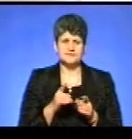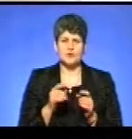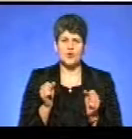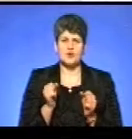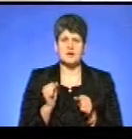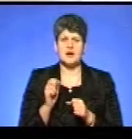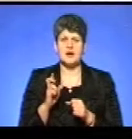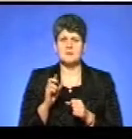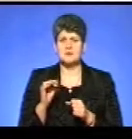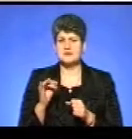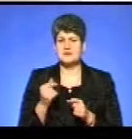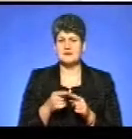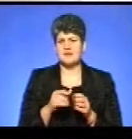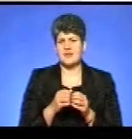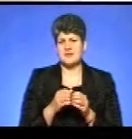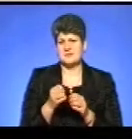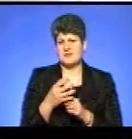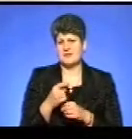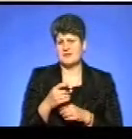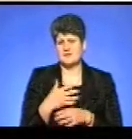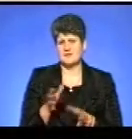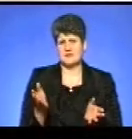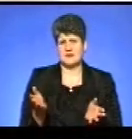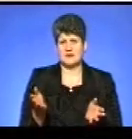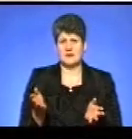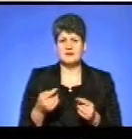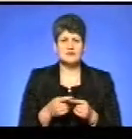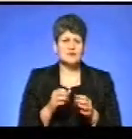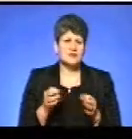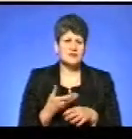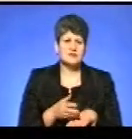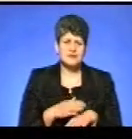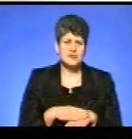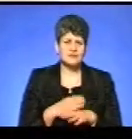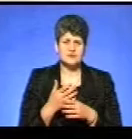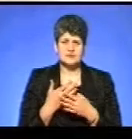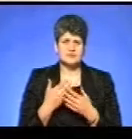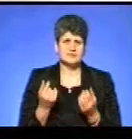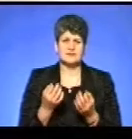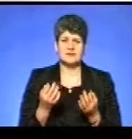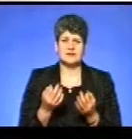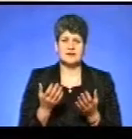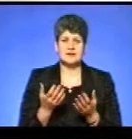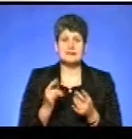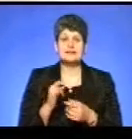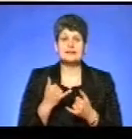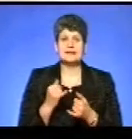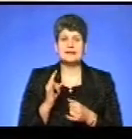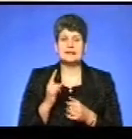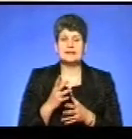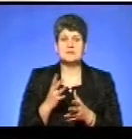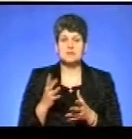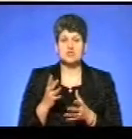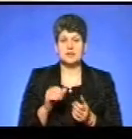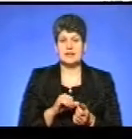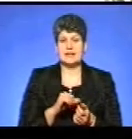Ну, це операція, кажу, 10-15 хвилин і все. Тобто ніякої складності, ніякої там... Для дитини, напевно, більше наркоз важив,